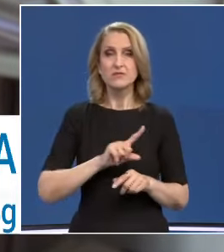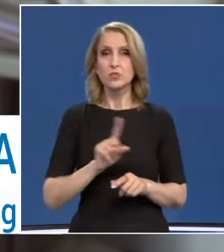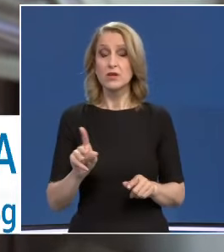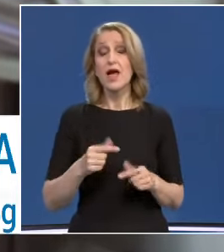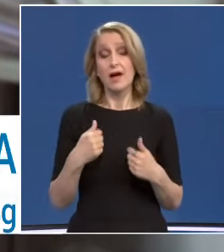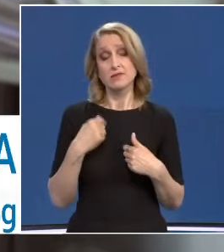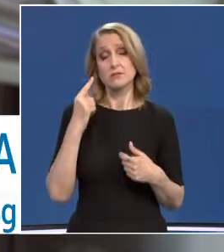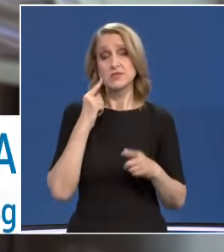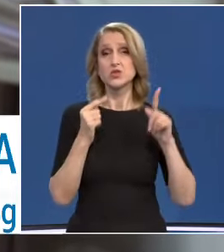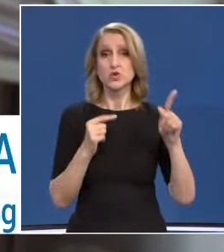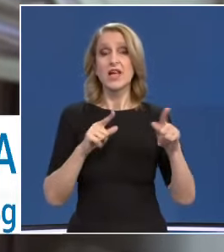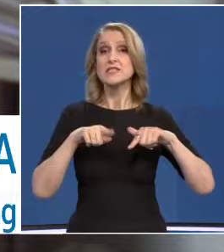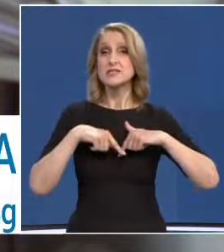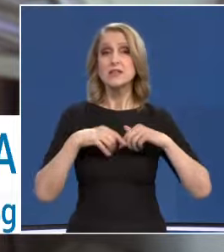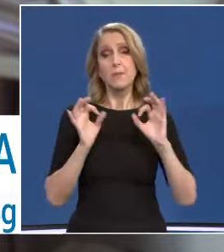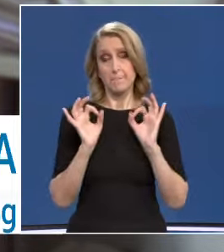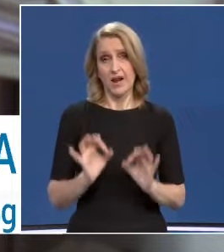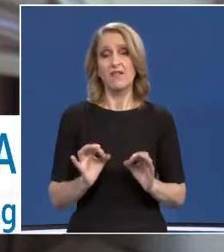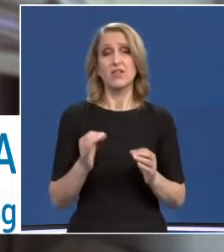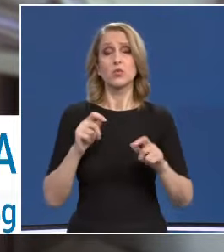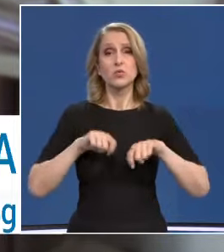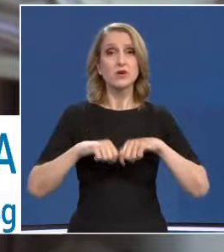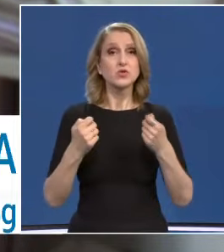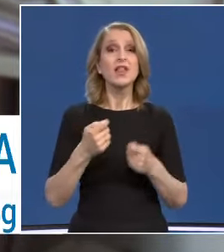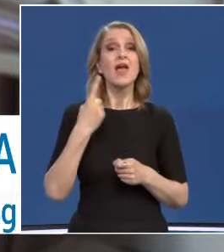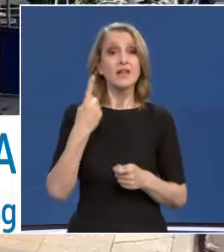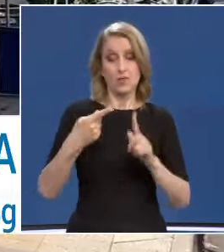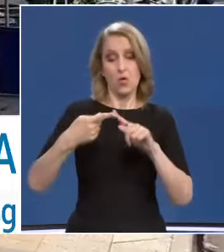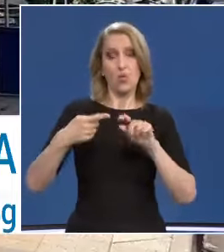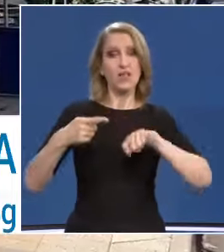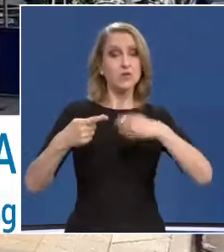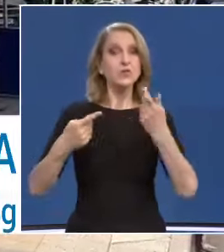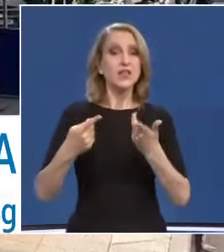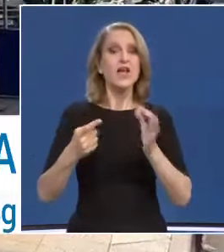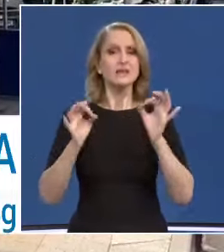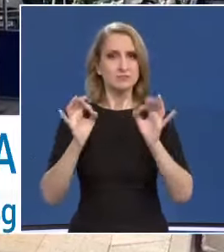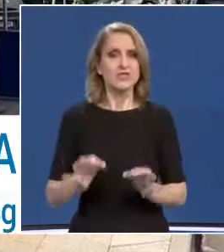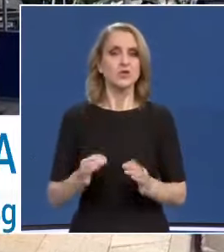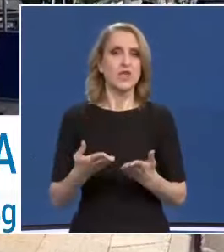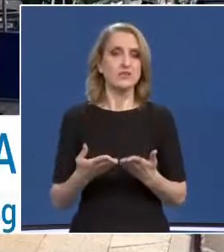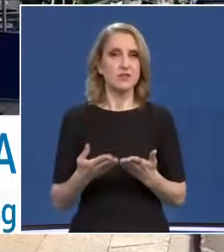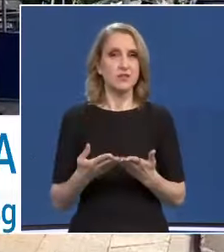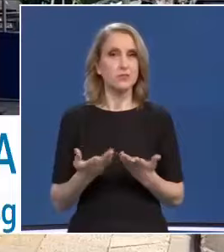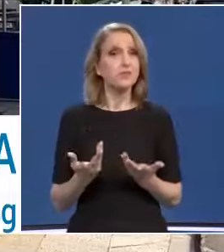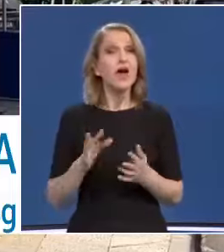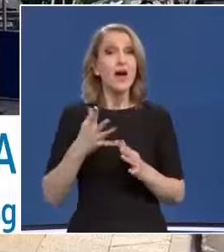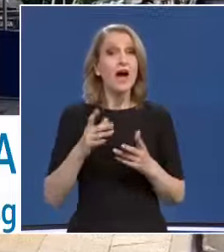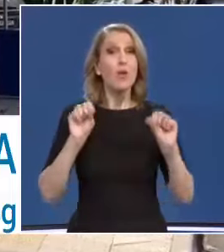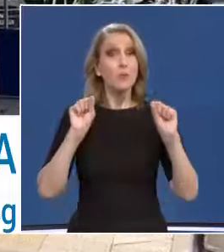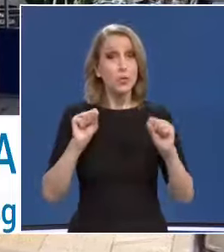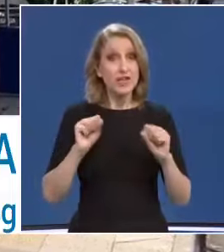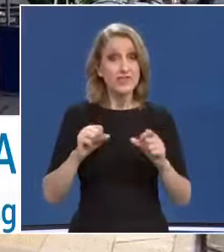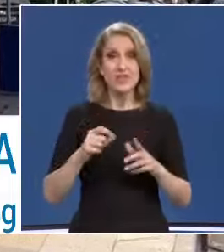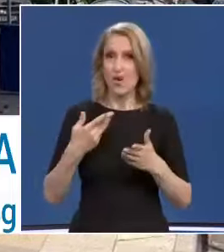съда правилно прецени, че едно от нарушенията е съществено. А от прокуратурата потвърдиха, че ако протестът им